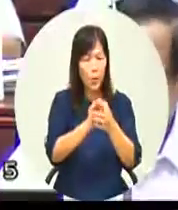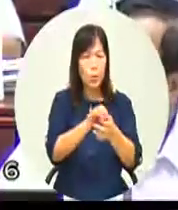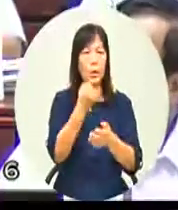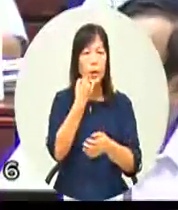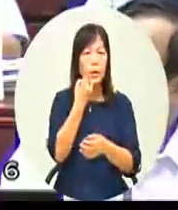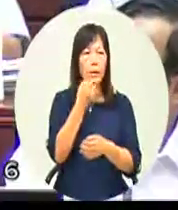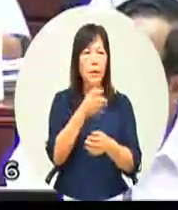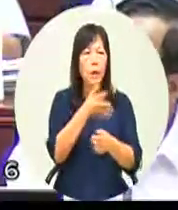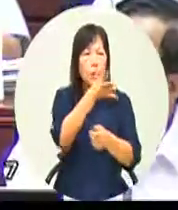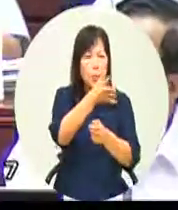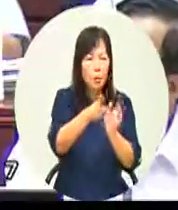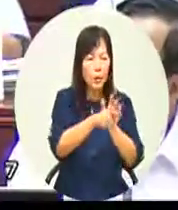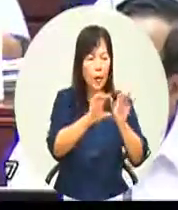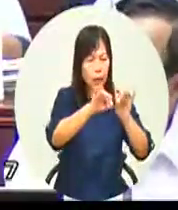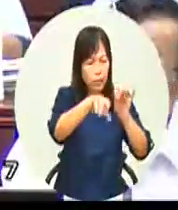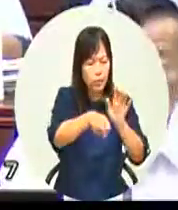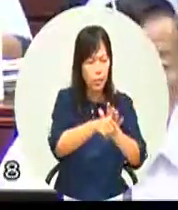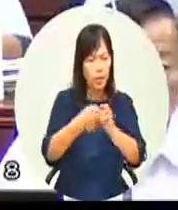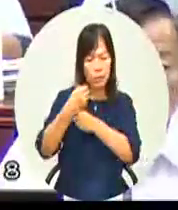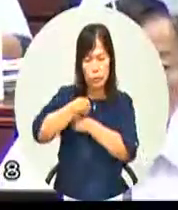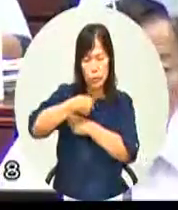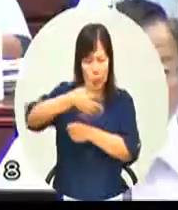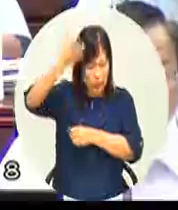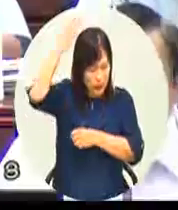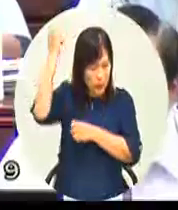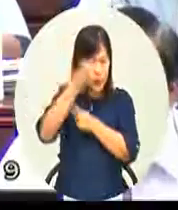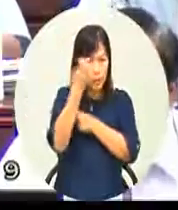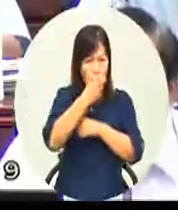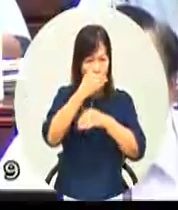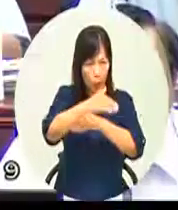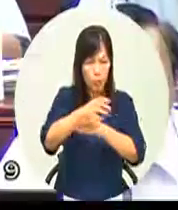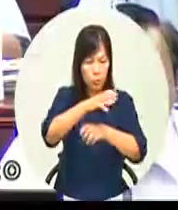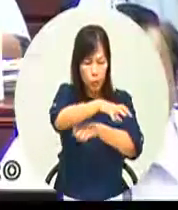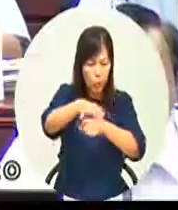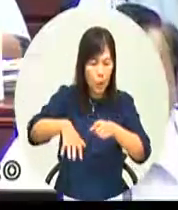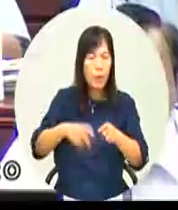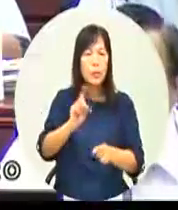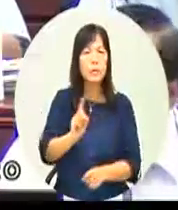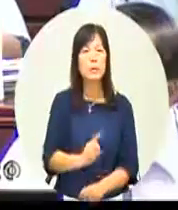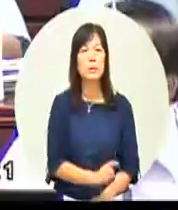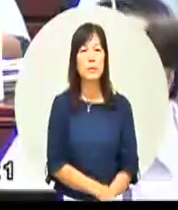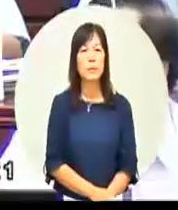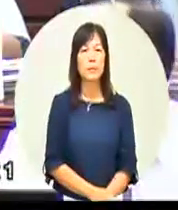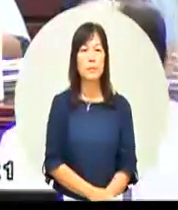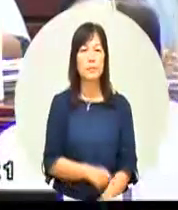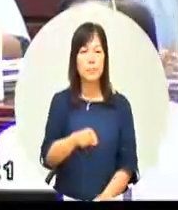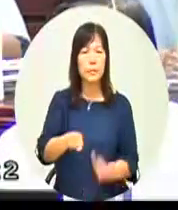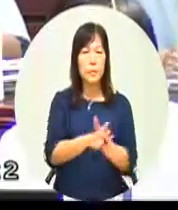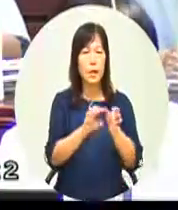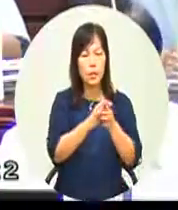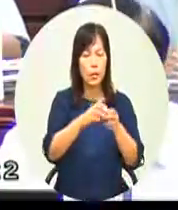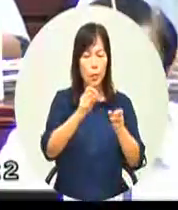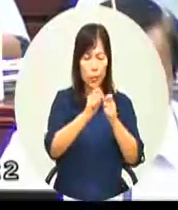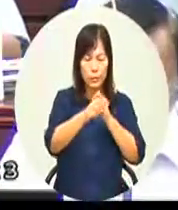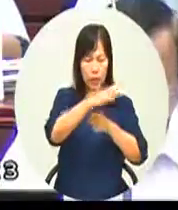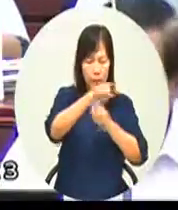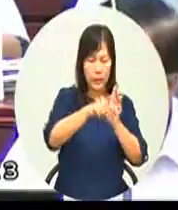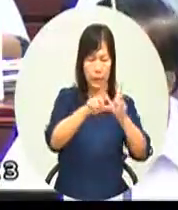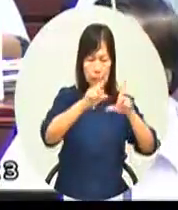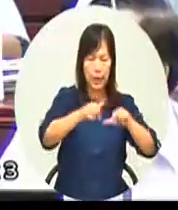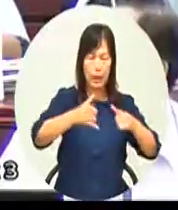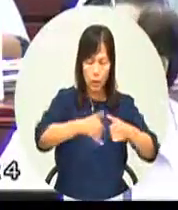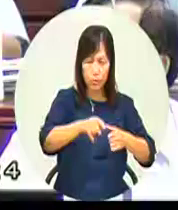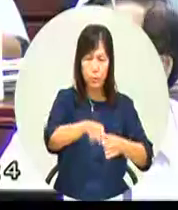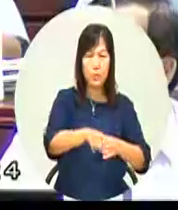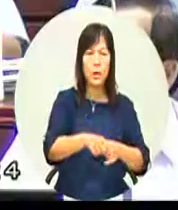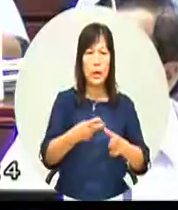去了解那个地方军方过去的管制的范围。 是， 好，这个部分是关于我们财山大道的部分。那